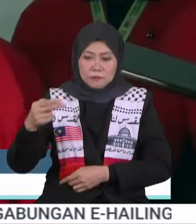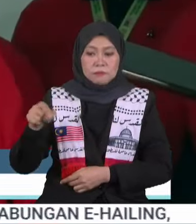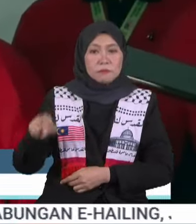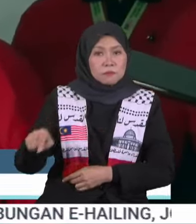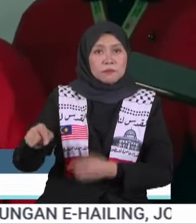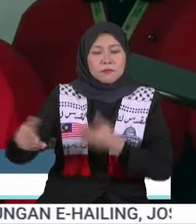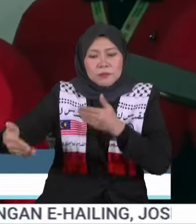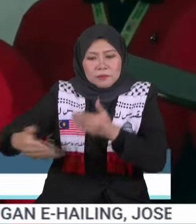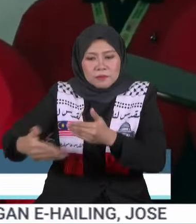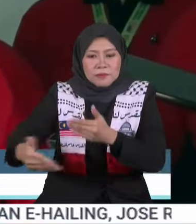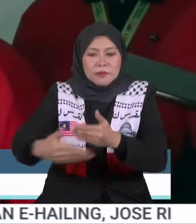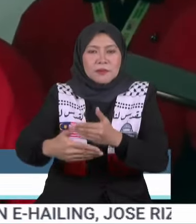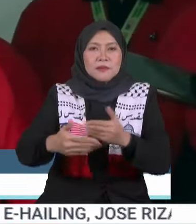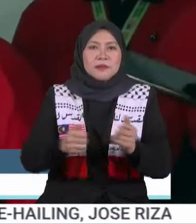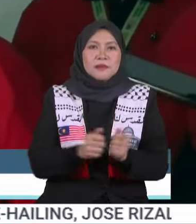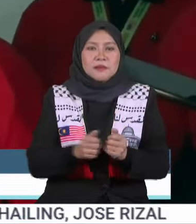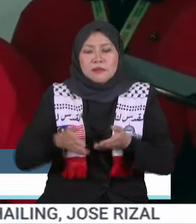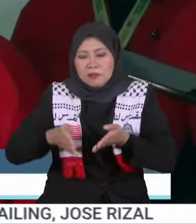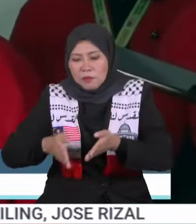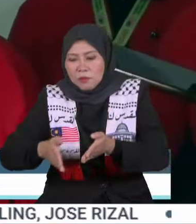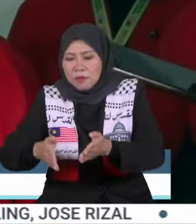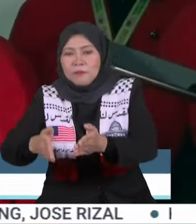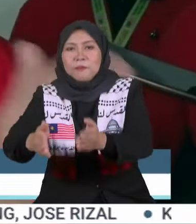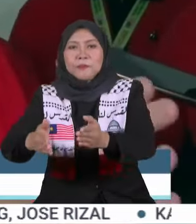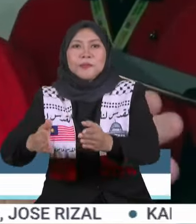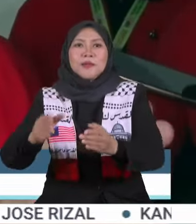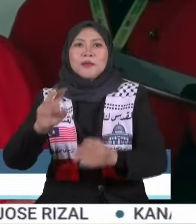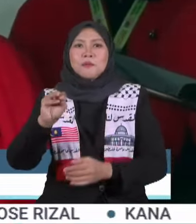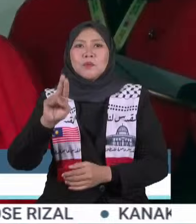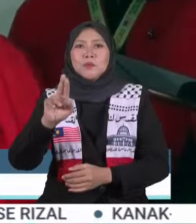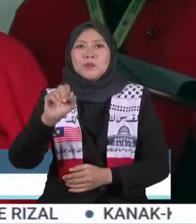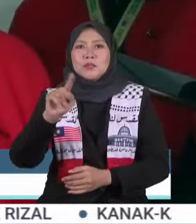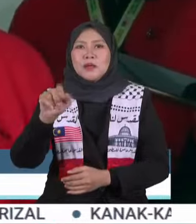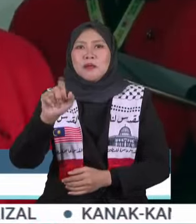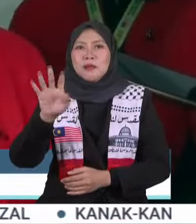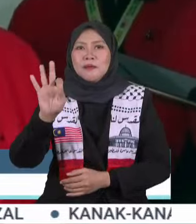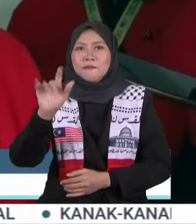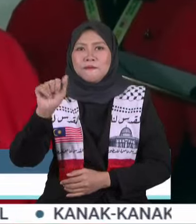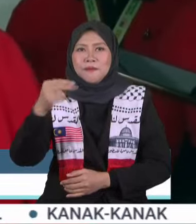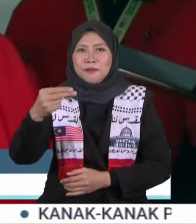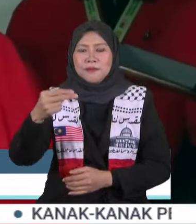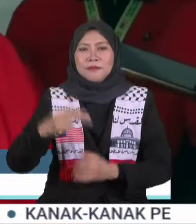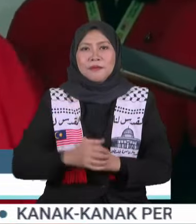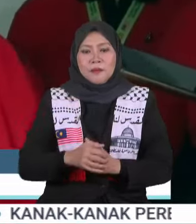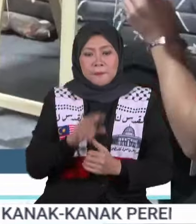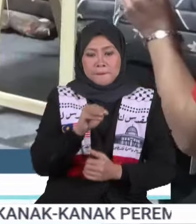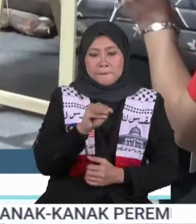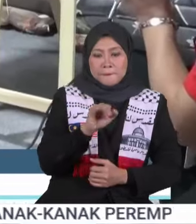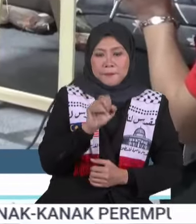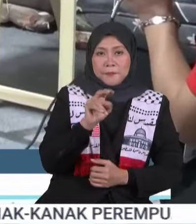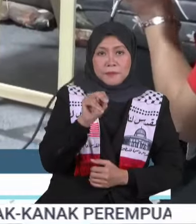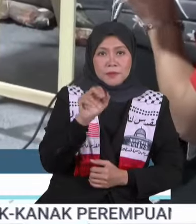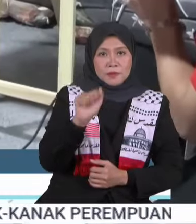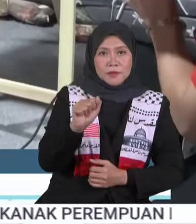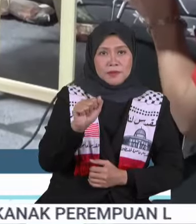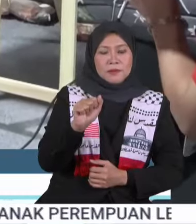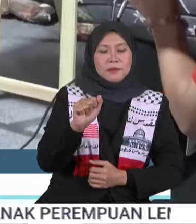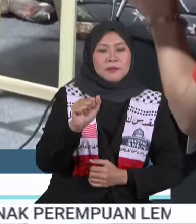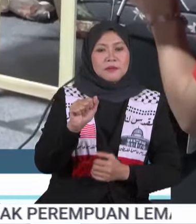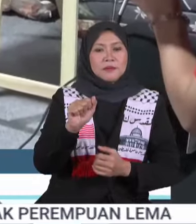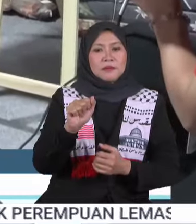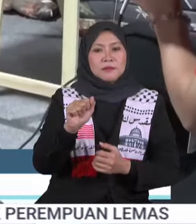ianya berdekatan dengan laluan untuk ke Muzdalifah. Begitu juga di Mina ini,